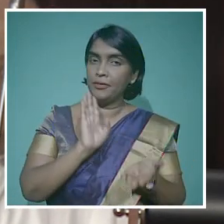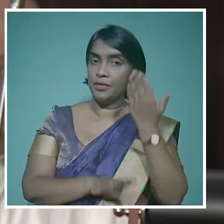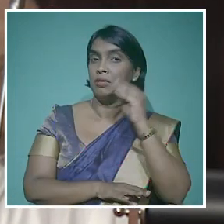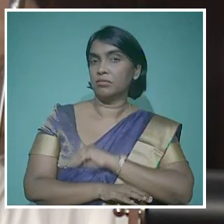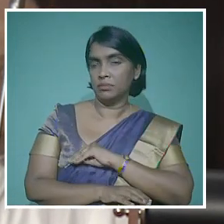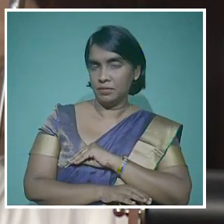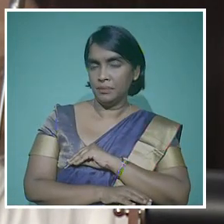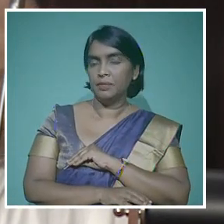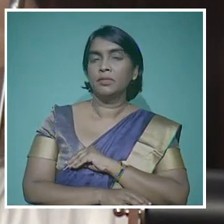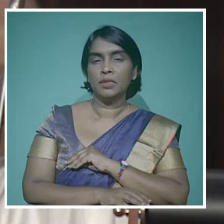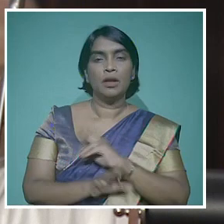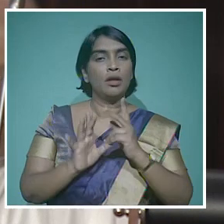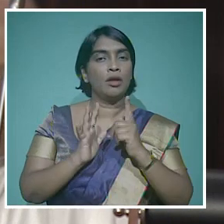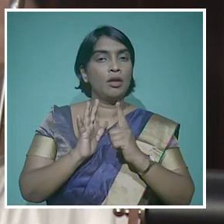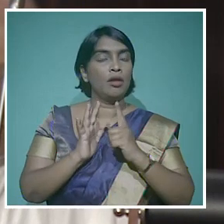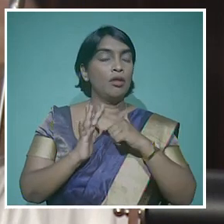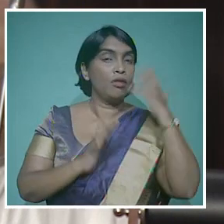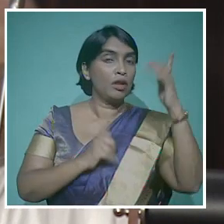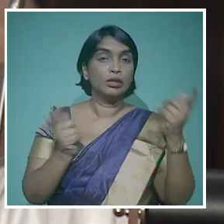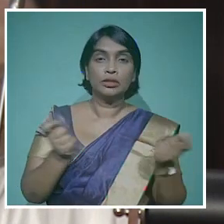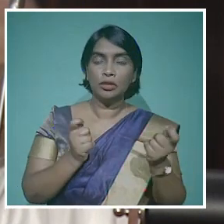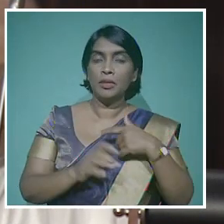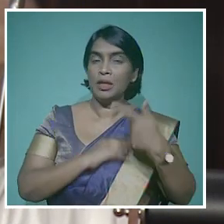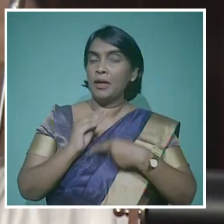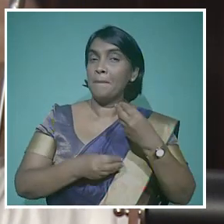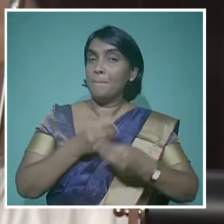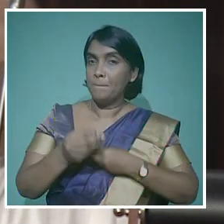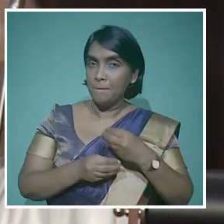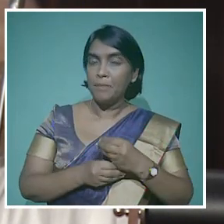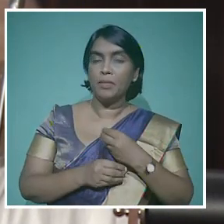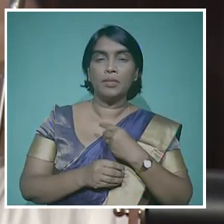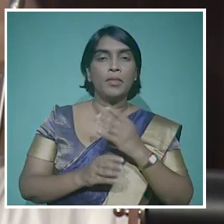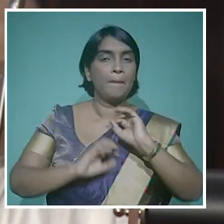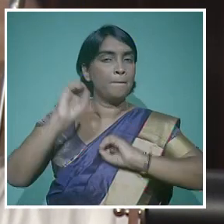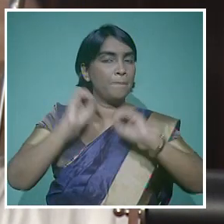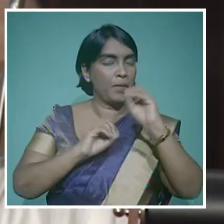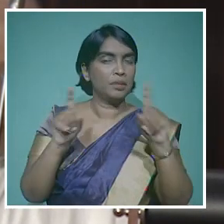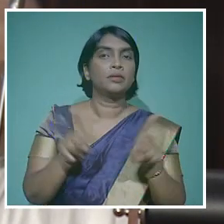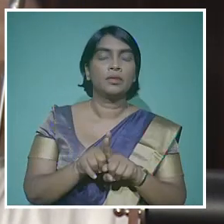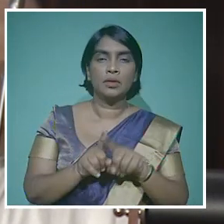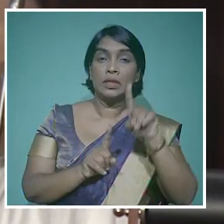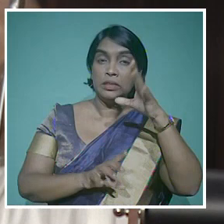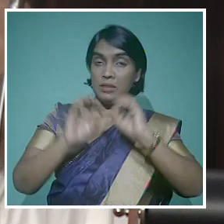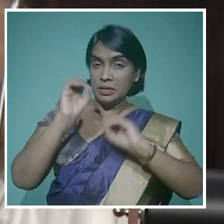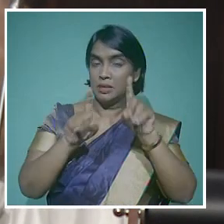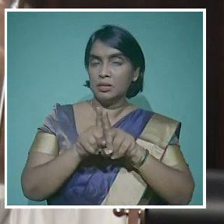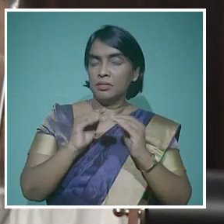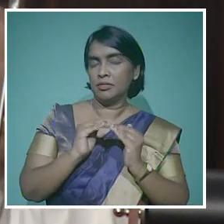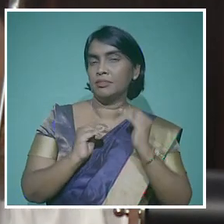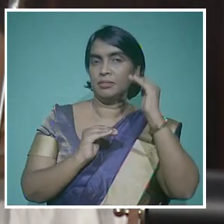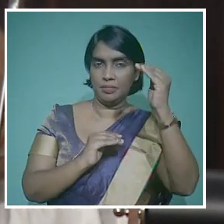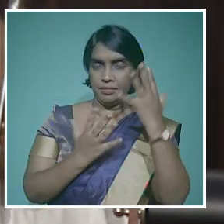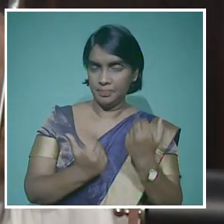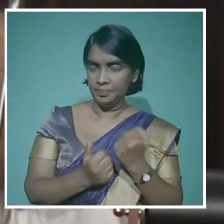වර්ධනයක්. ජාත්‍යන්තර වෙළඳාම දළදේශීය නිෂ්පාදනයේ ප්‍රතිශතයක් ලෙස 100%කට වඩා ඉහළ නංවා